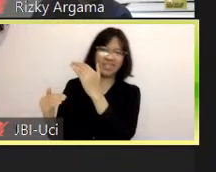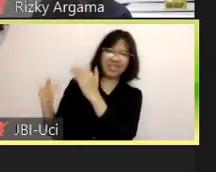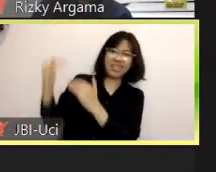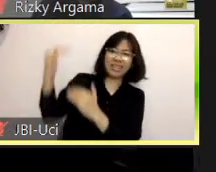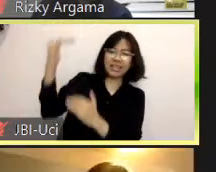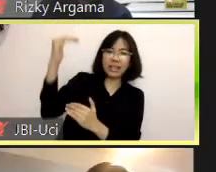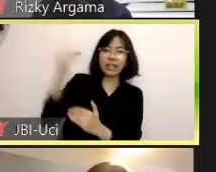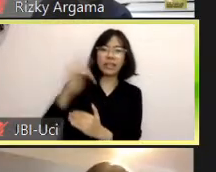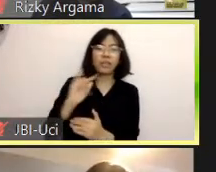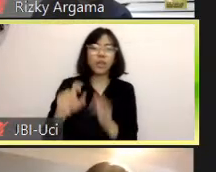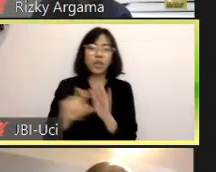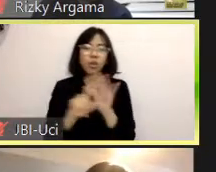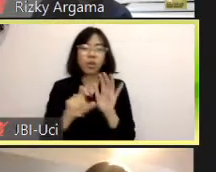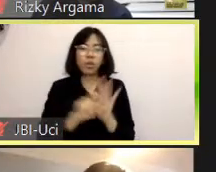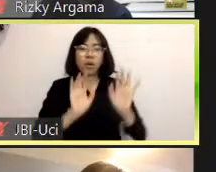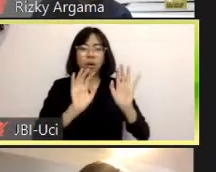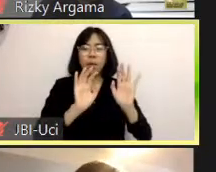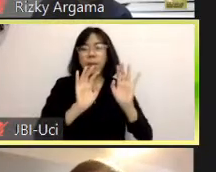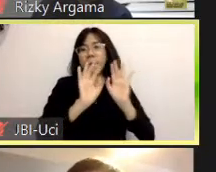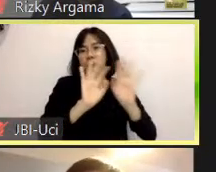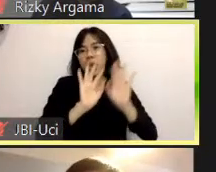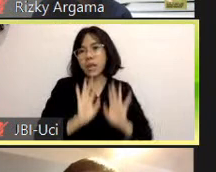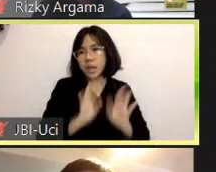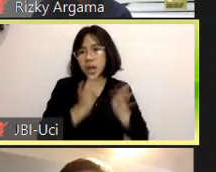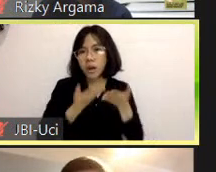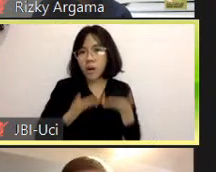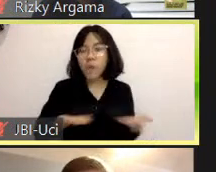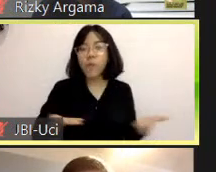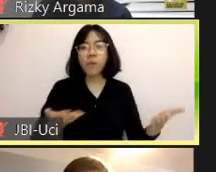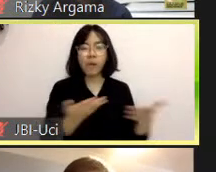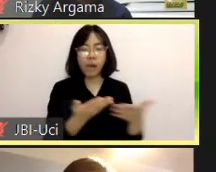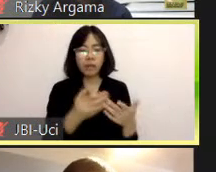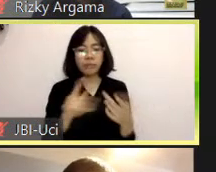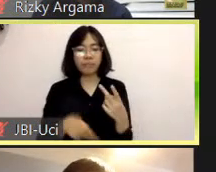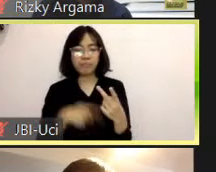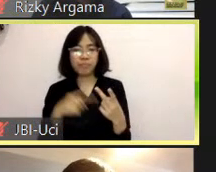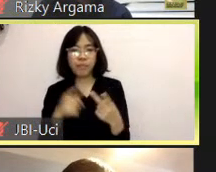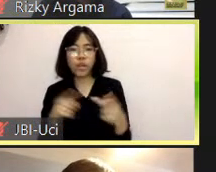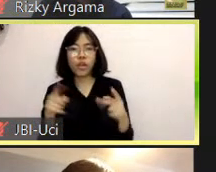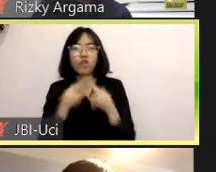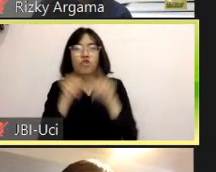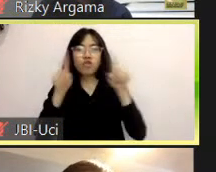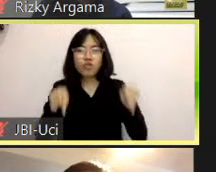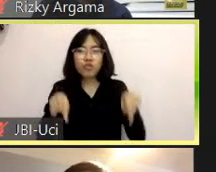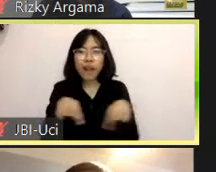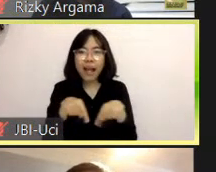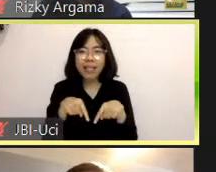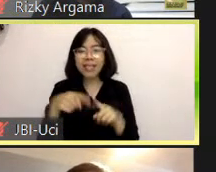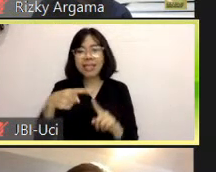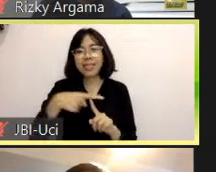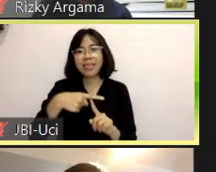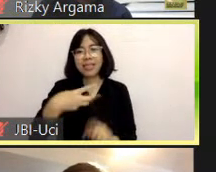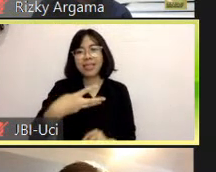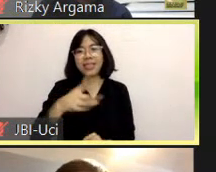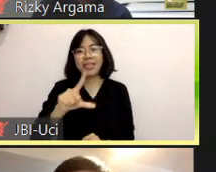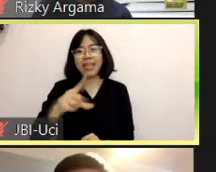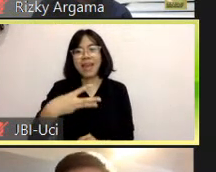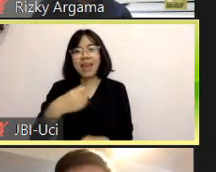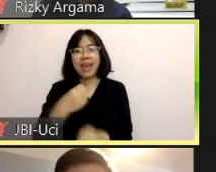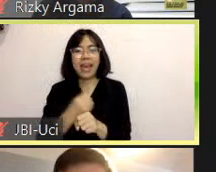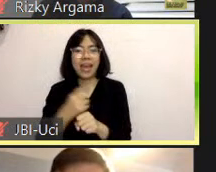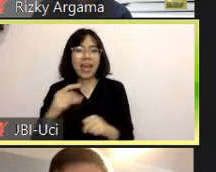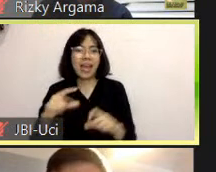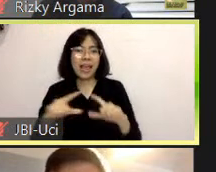sosial media sampai kemudian surat telegram Polri, itu udah mulai mengutip-ngutip itu tuh, Salus